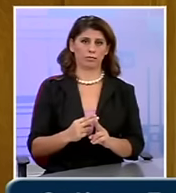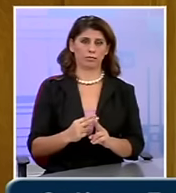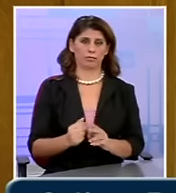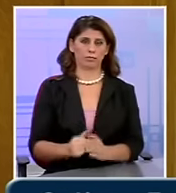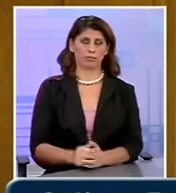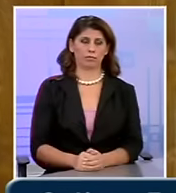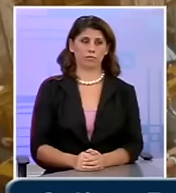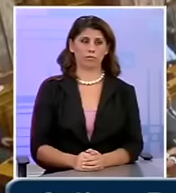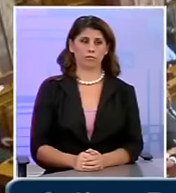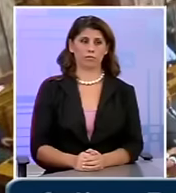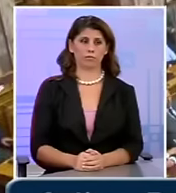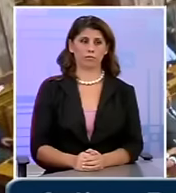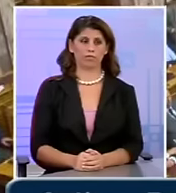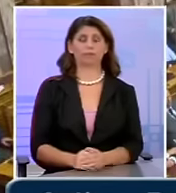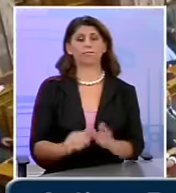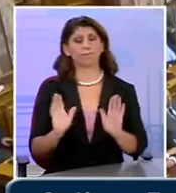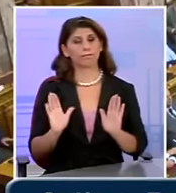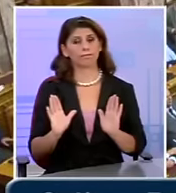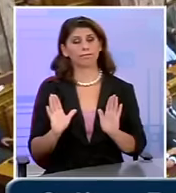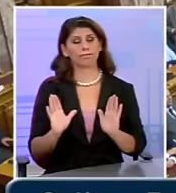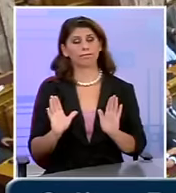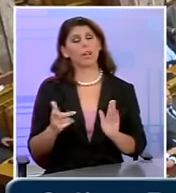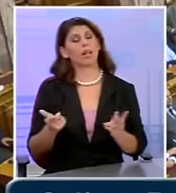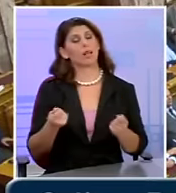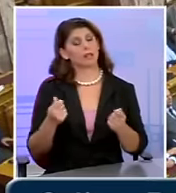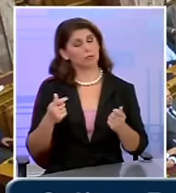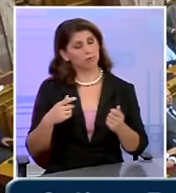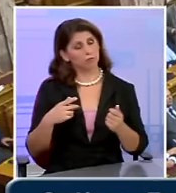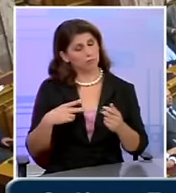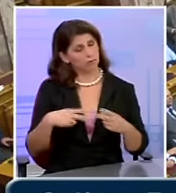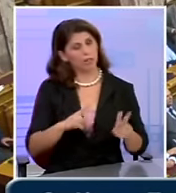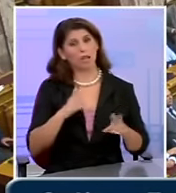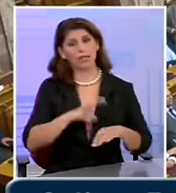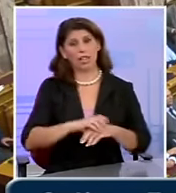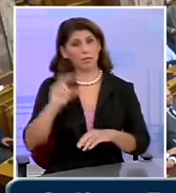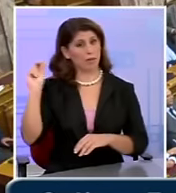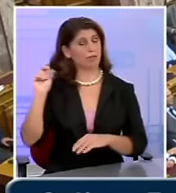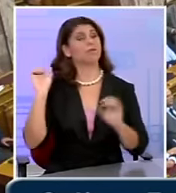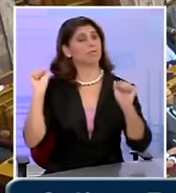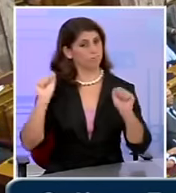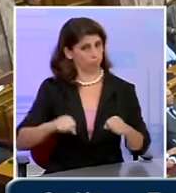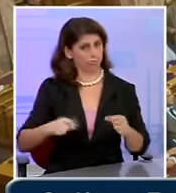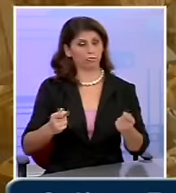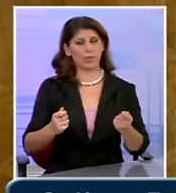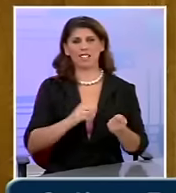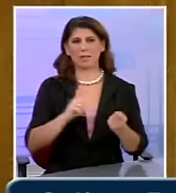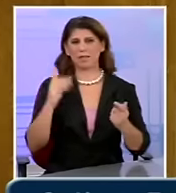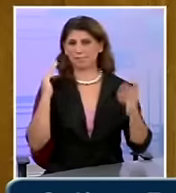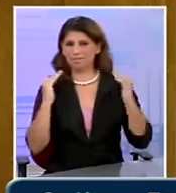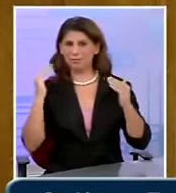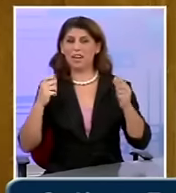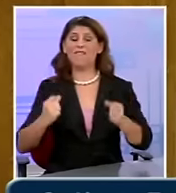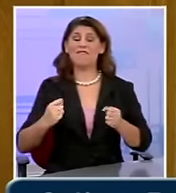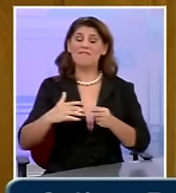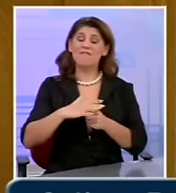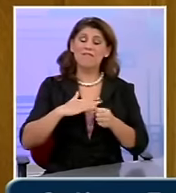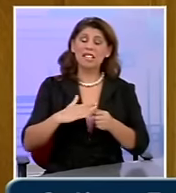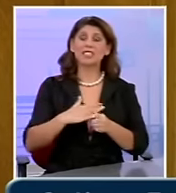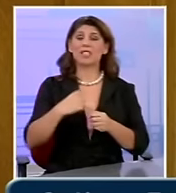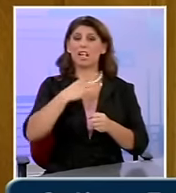έτσι ώστε να τηρηθούν οι δεσμεύσεις και να μην αμφισβητηθούν τα θεμελιώδη δικαιώματα